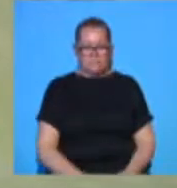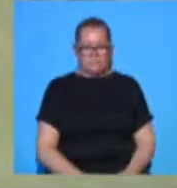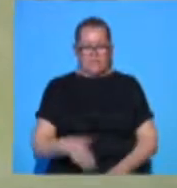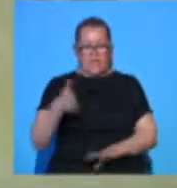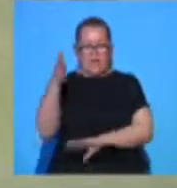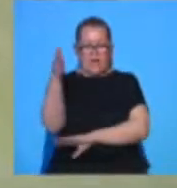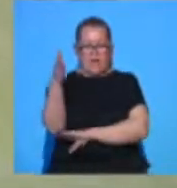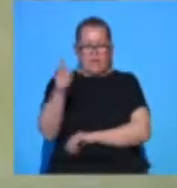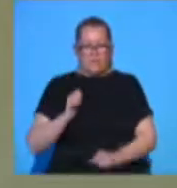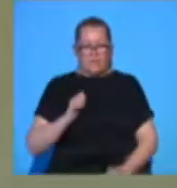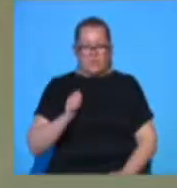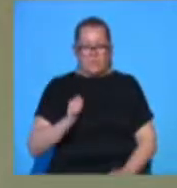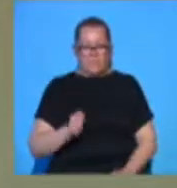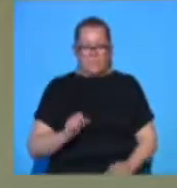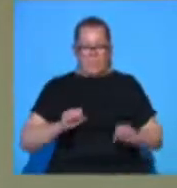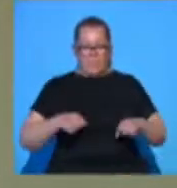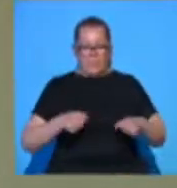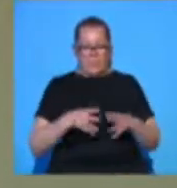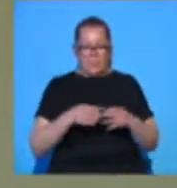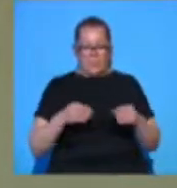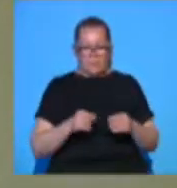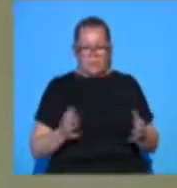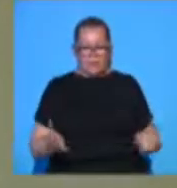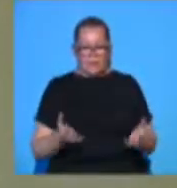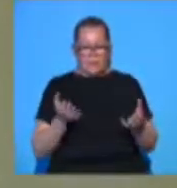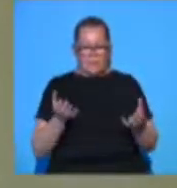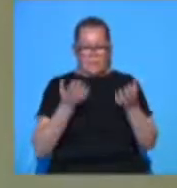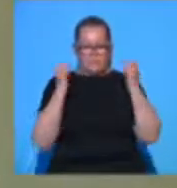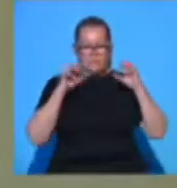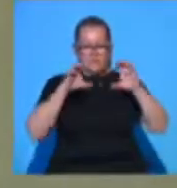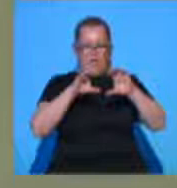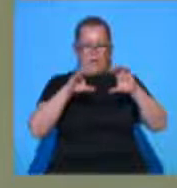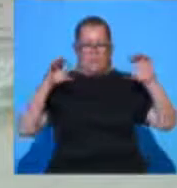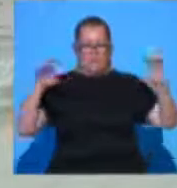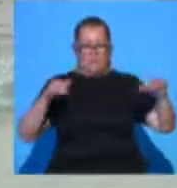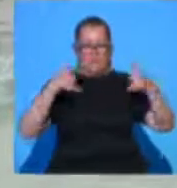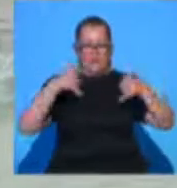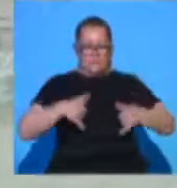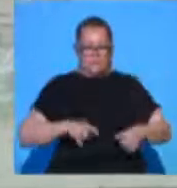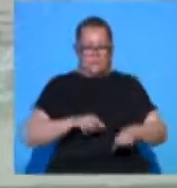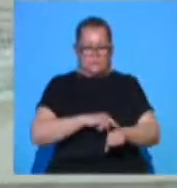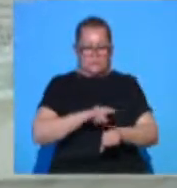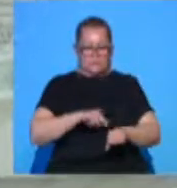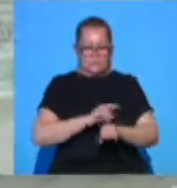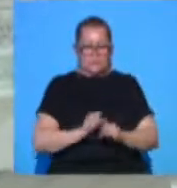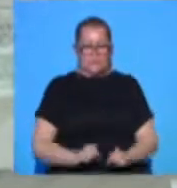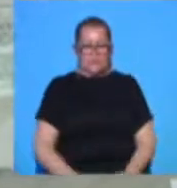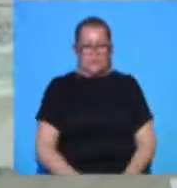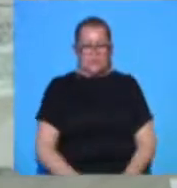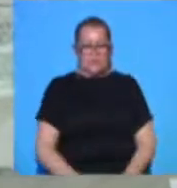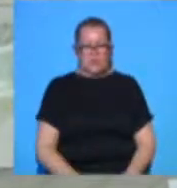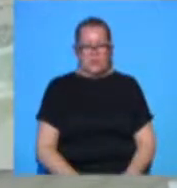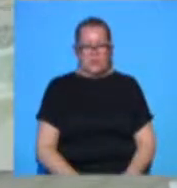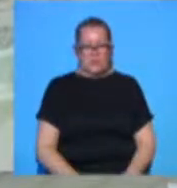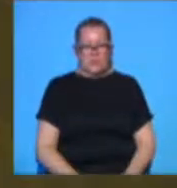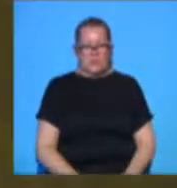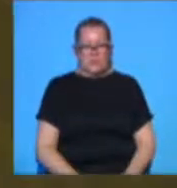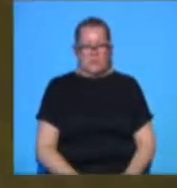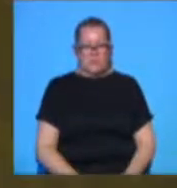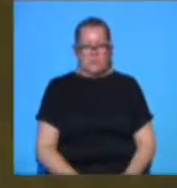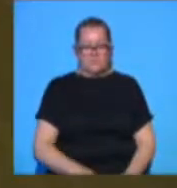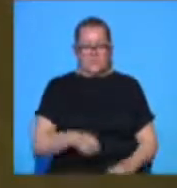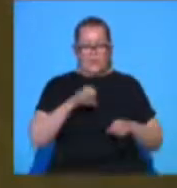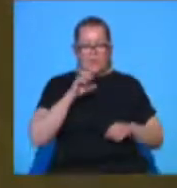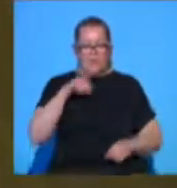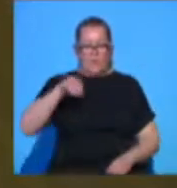Societăți de asigurare și bănci românești în obiecte promoționale este expoziția găzduită în această perioadă tulbure din punct de vedere economic pentru toți